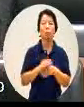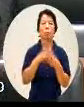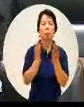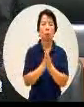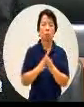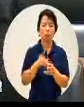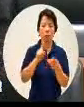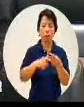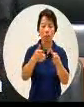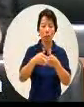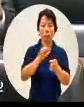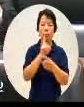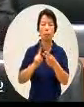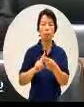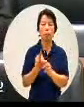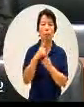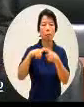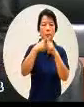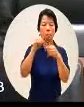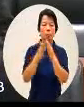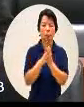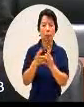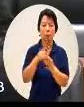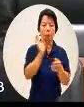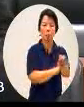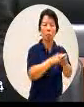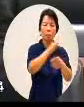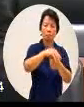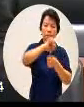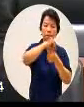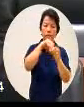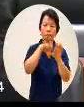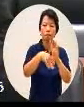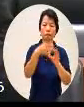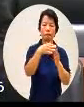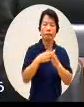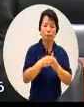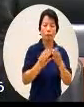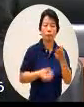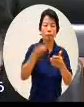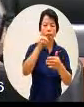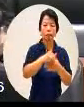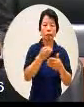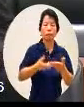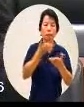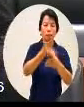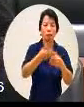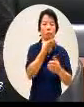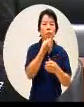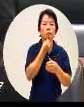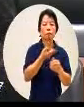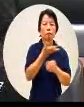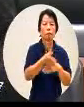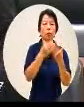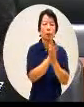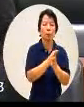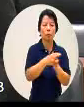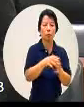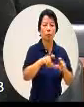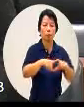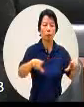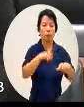爭議是這樣左派主張徵稅大政府提供較多的福利支出擴大公共支出